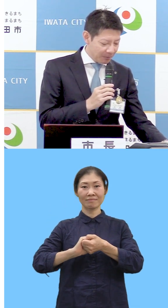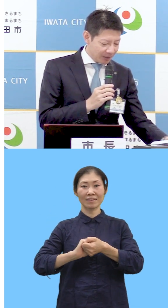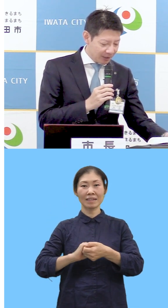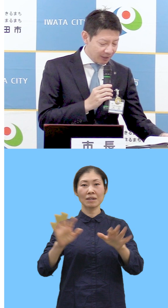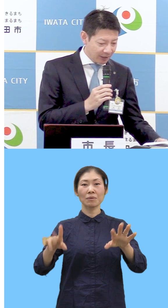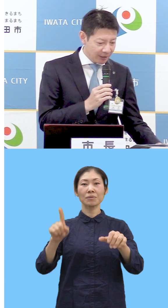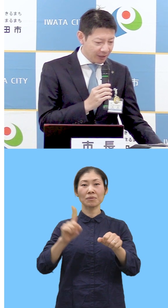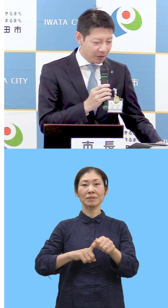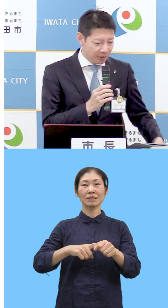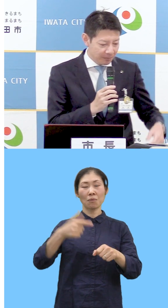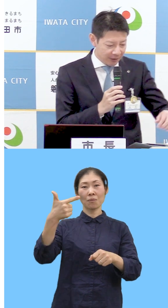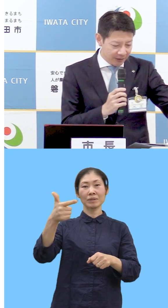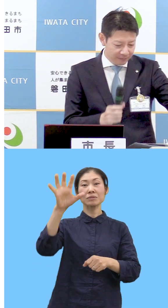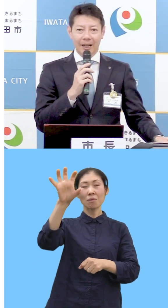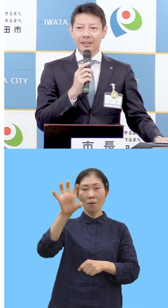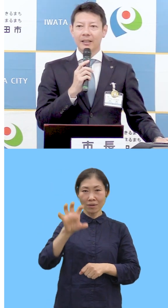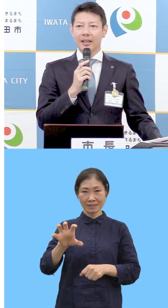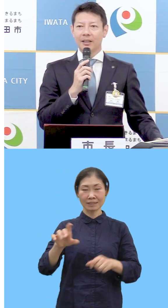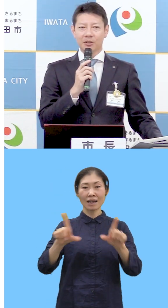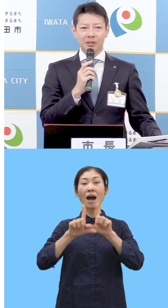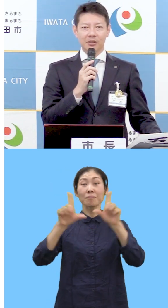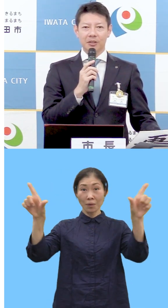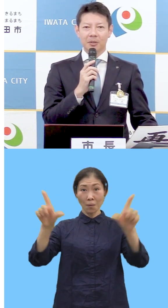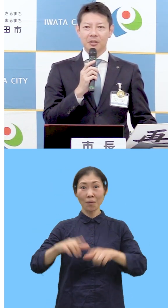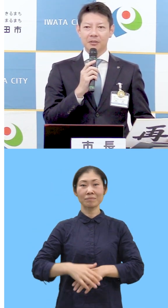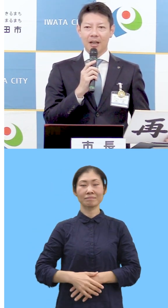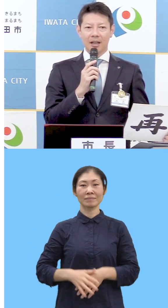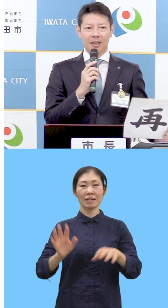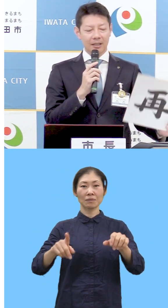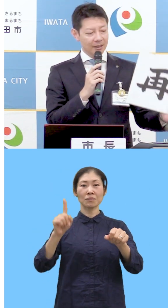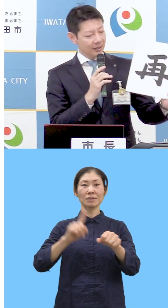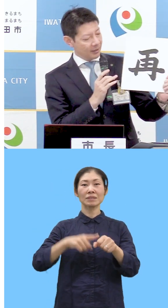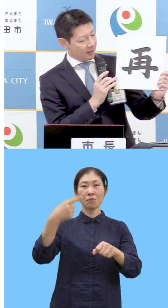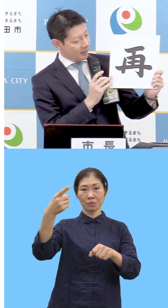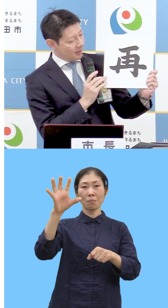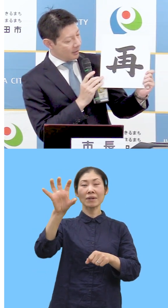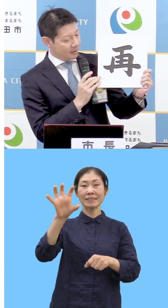今から発表させていただきたいと思います。はい、今年の一文字は